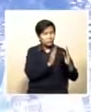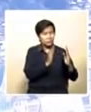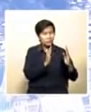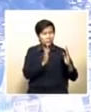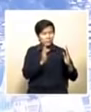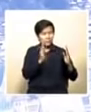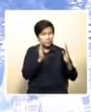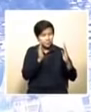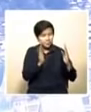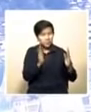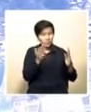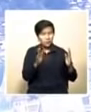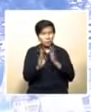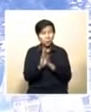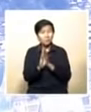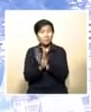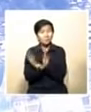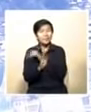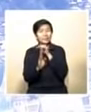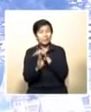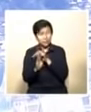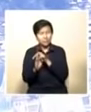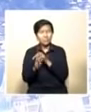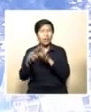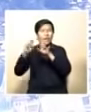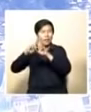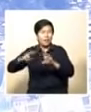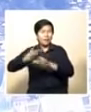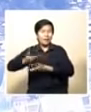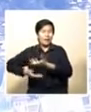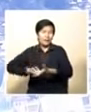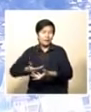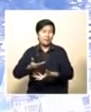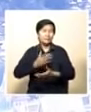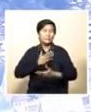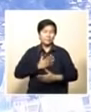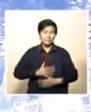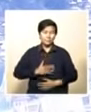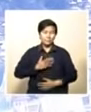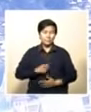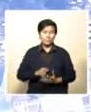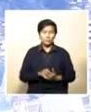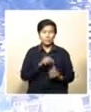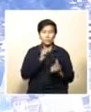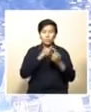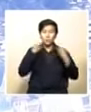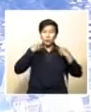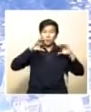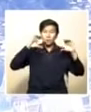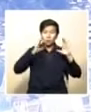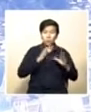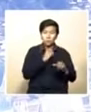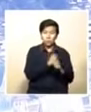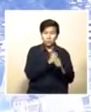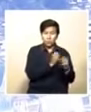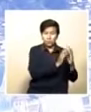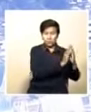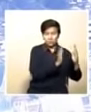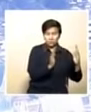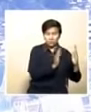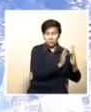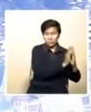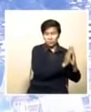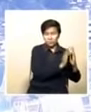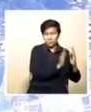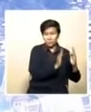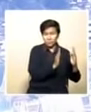นั้นได้ตกลงกันว่าถ้าส่งออกเพราะมีสัญญาว่าจ้างหรือสั่งซื้อกันเป็นอันยกเลิกไม่ให้น